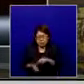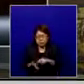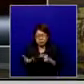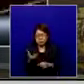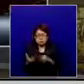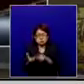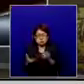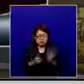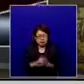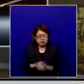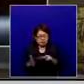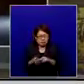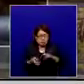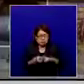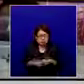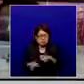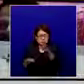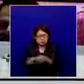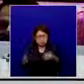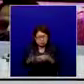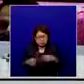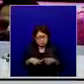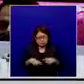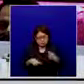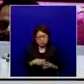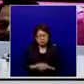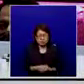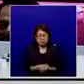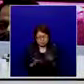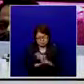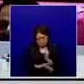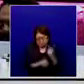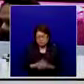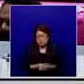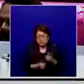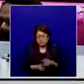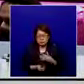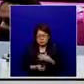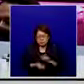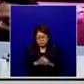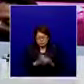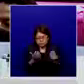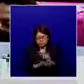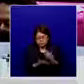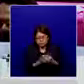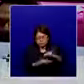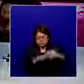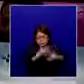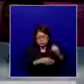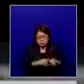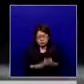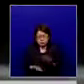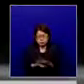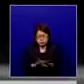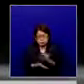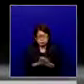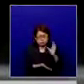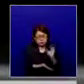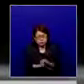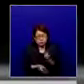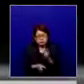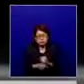ข้าไปถึงทุนท่านต้องทำอย่างนี้สิครับนะเพื่อนเพื่อพื้นฟูเศรษฐกิจรากฐานต้องอัดฉีดเงินเข้าไปยังไ